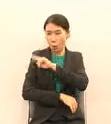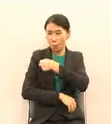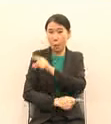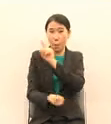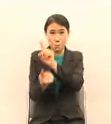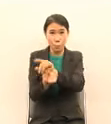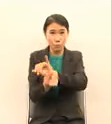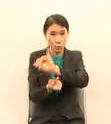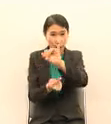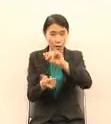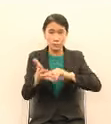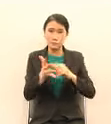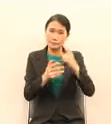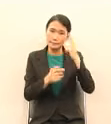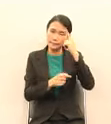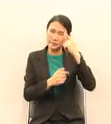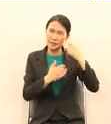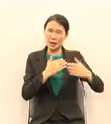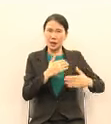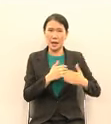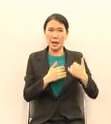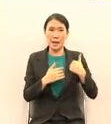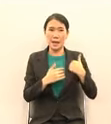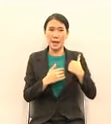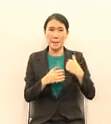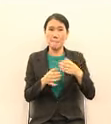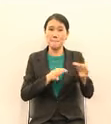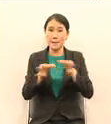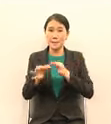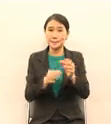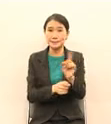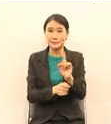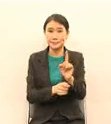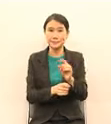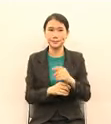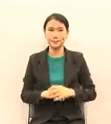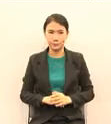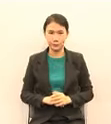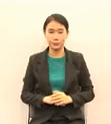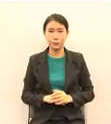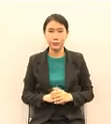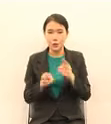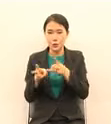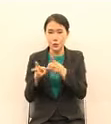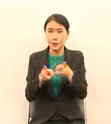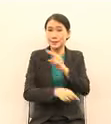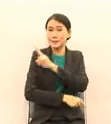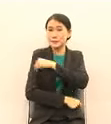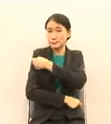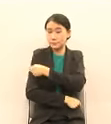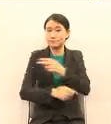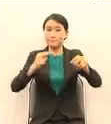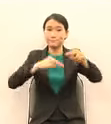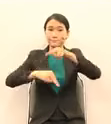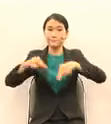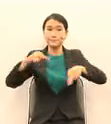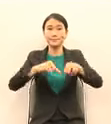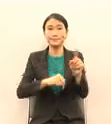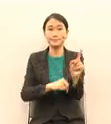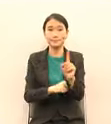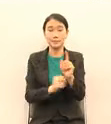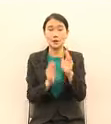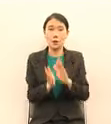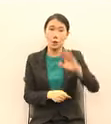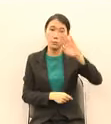กลุ่มเสี่ยงมันช้าเกินไปที่จะมาโรงพยาบาลนะคะ อ๋อในแนวทางการรักษาดูแลรักษาพยาบาลของเราที่ออกมานะเนื่องจากว่า